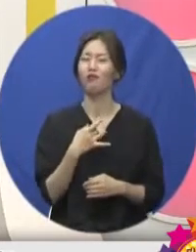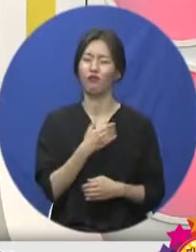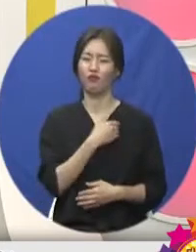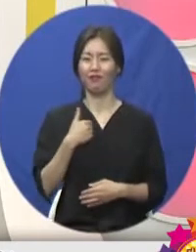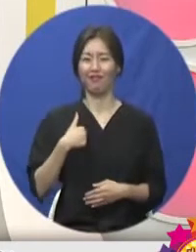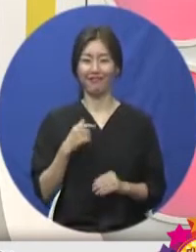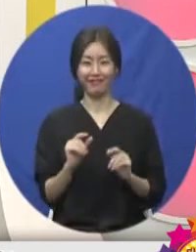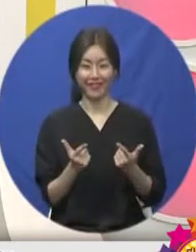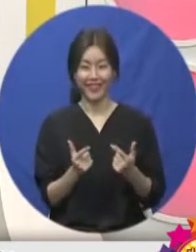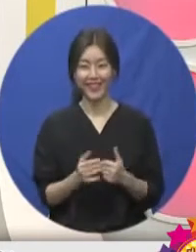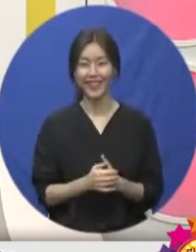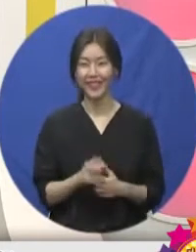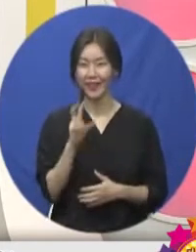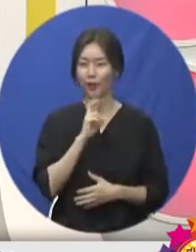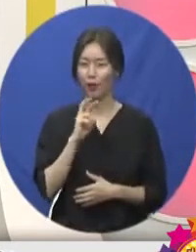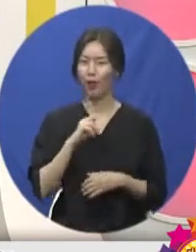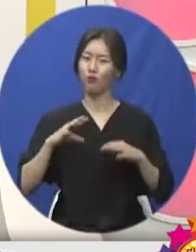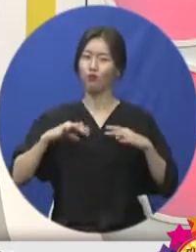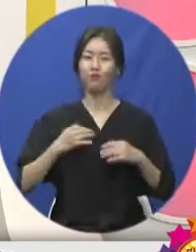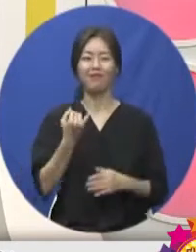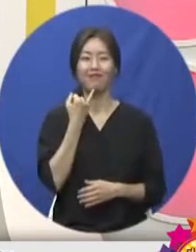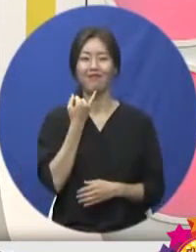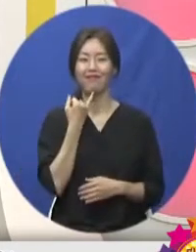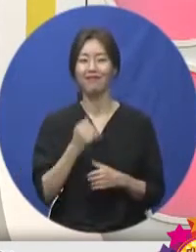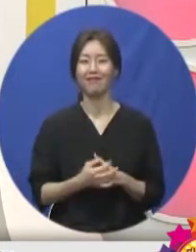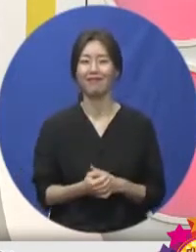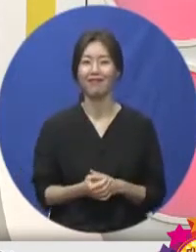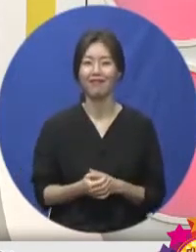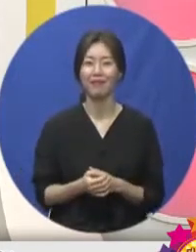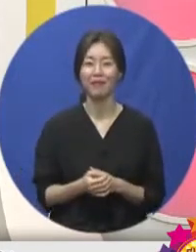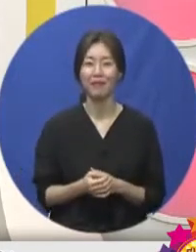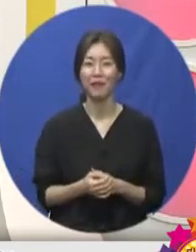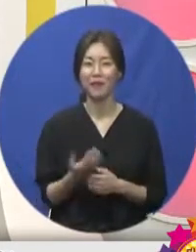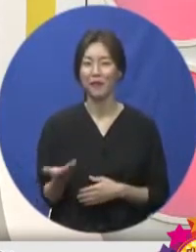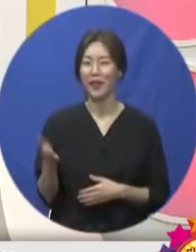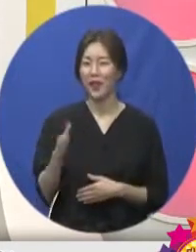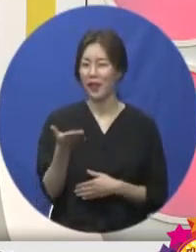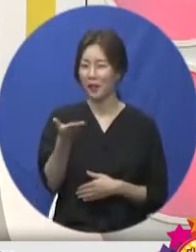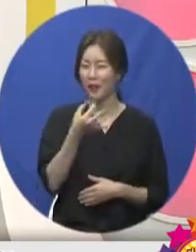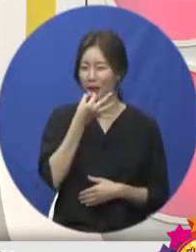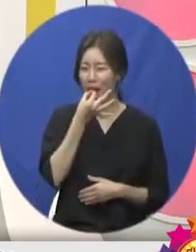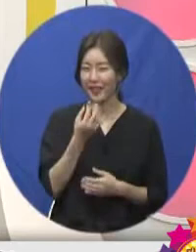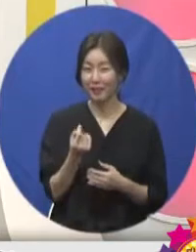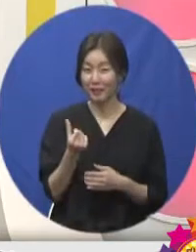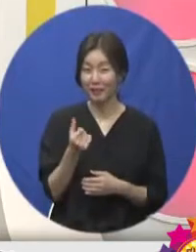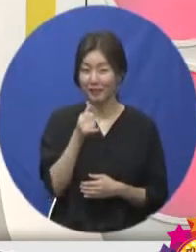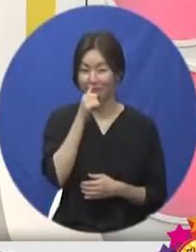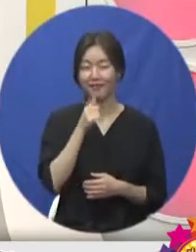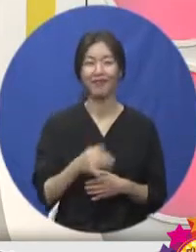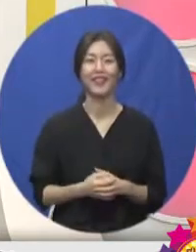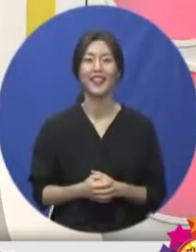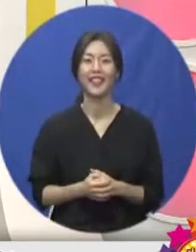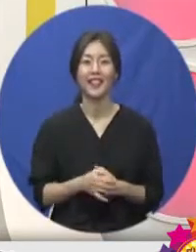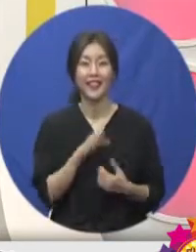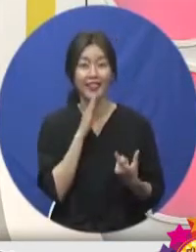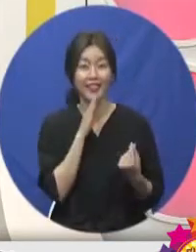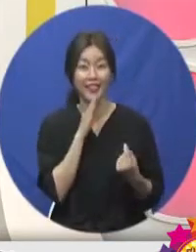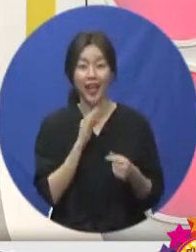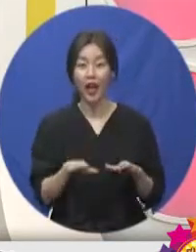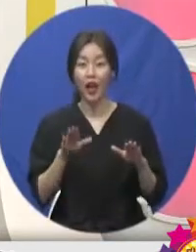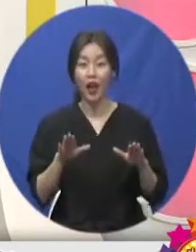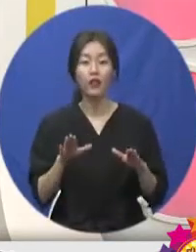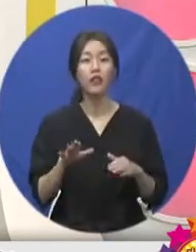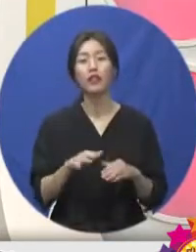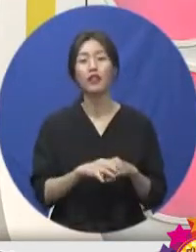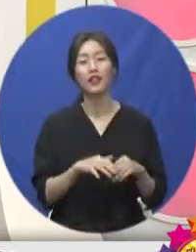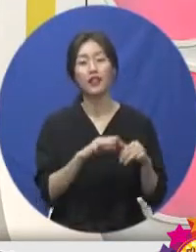아. 그럼요. 자랑해도 돼요, 이 정도면요. 예. 아, 그래도 어머니 욕심 예. 좀 부리셔야죠. 그죠, 어머님? 오늘 무슨